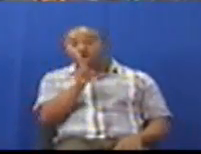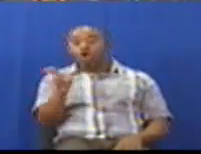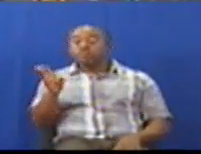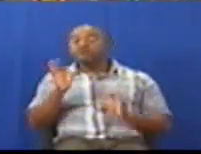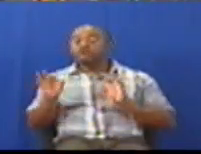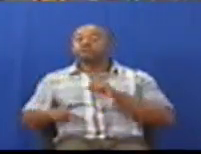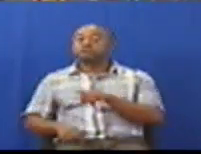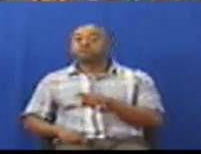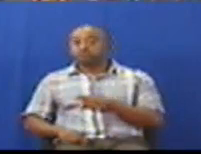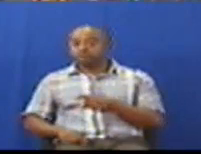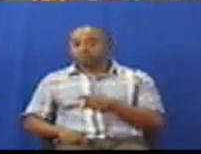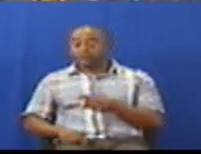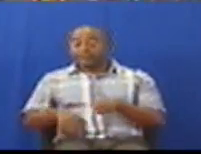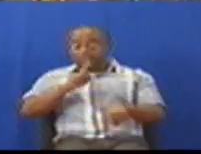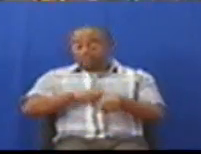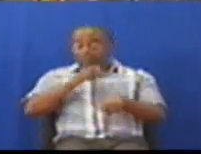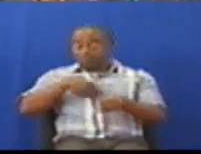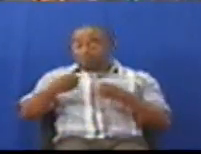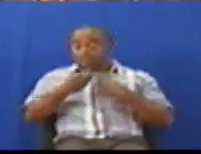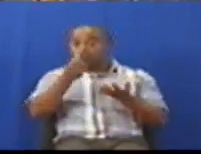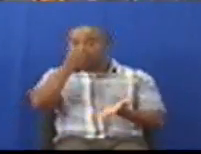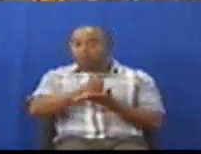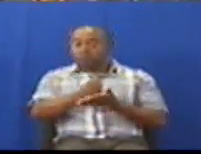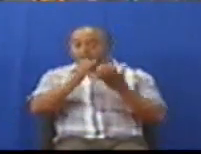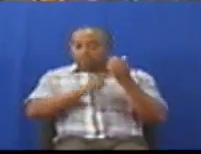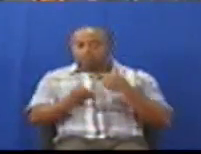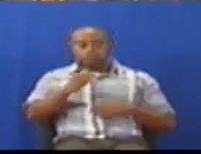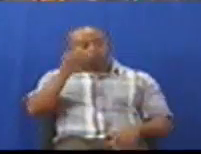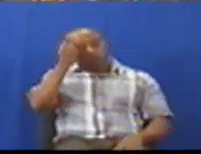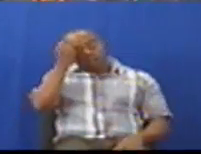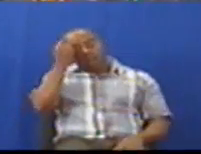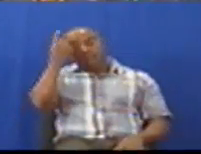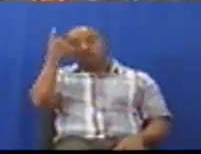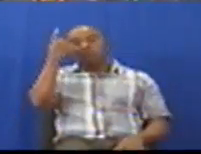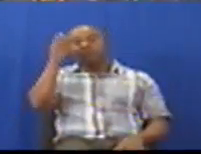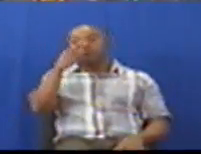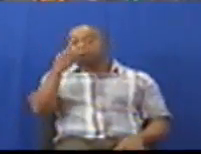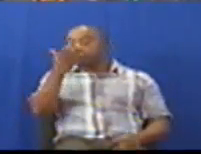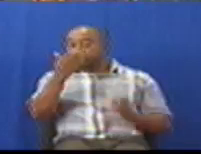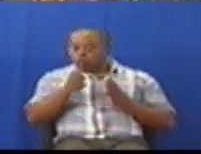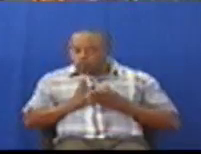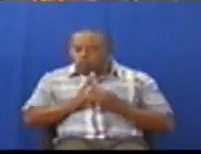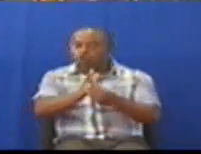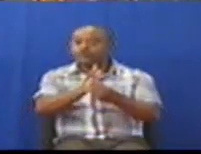ili kiti kinapotoa maamuzi wajue namna ya kuongoza watu wao